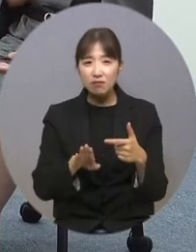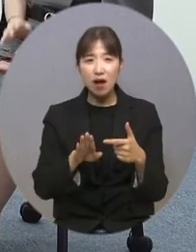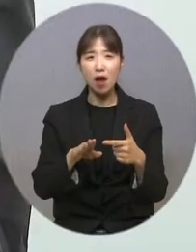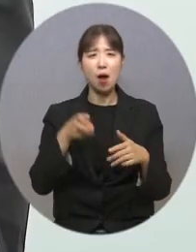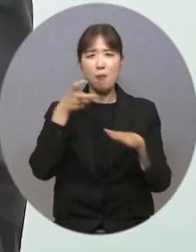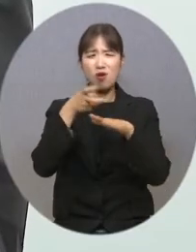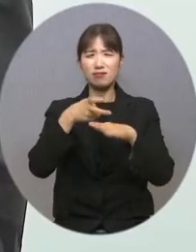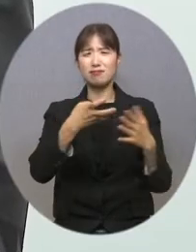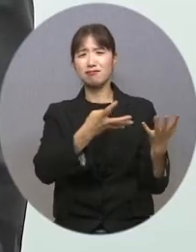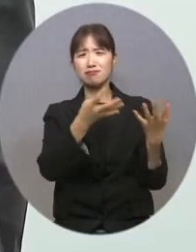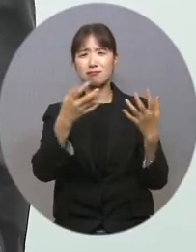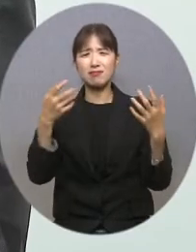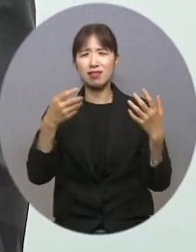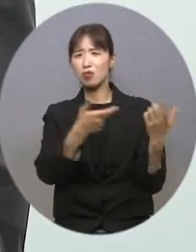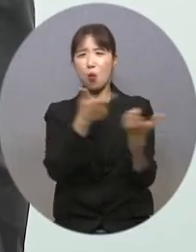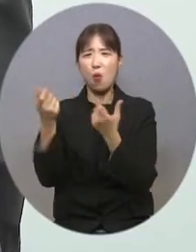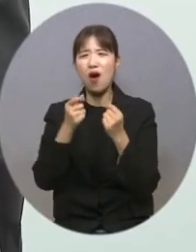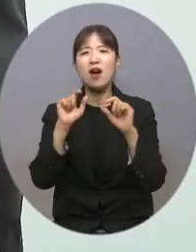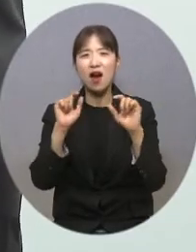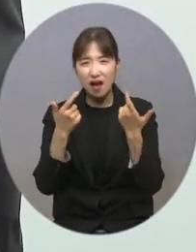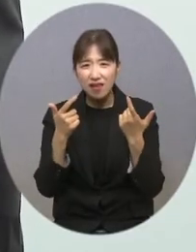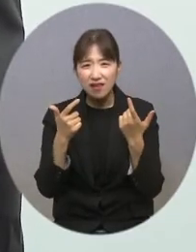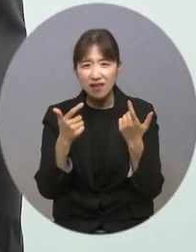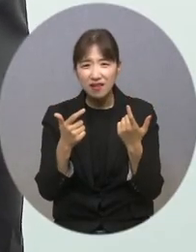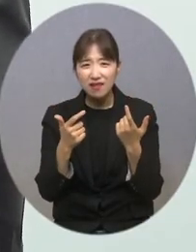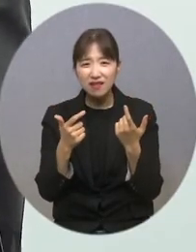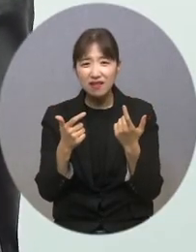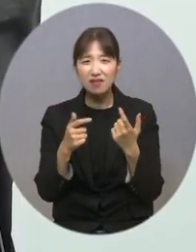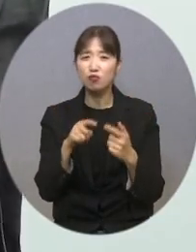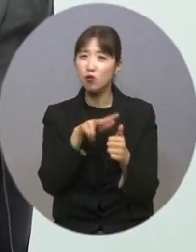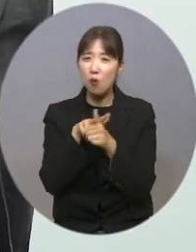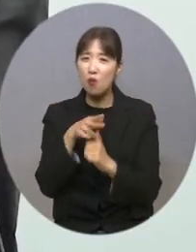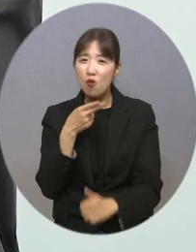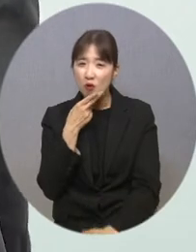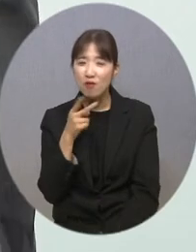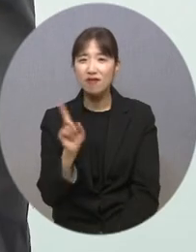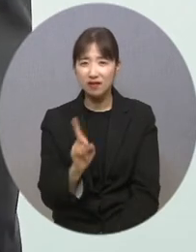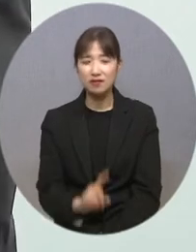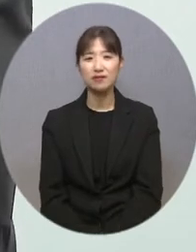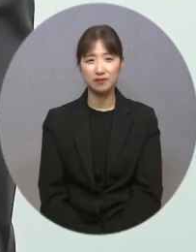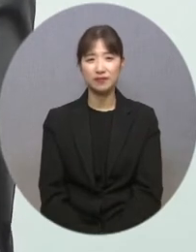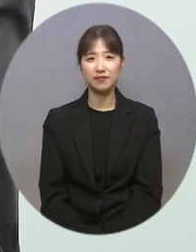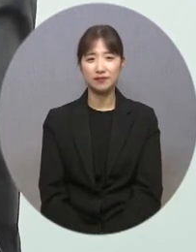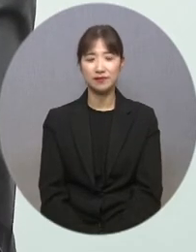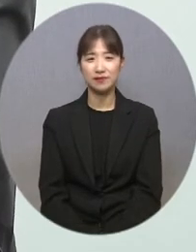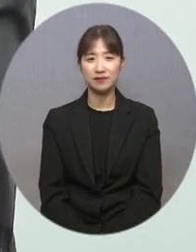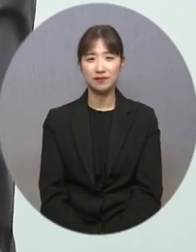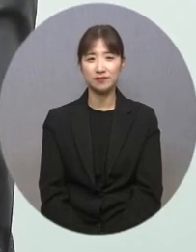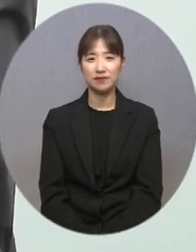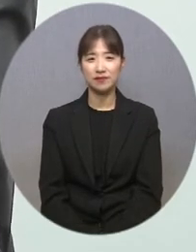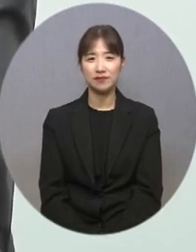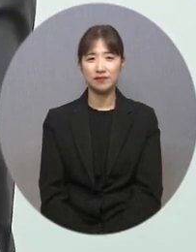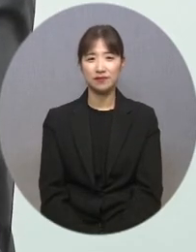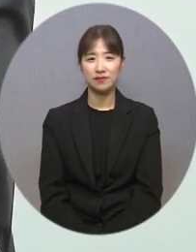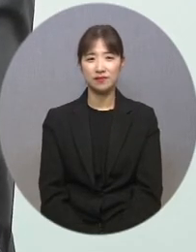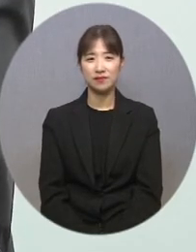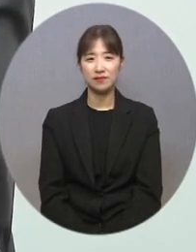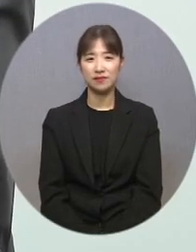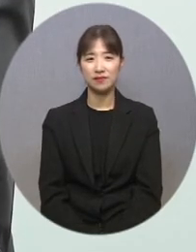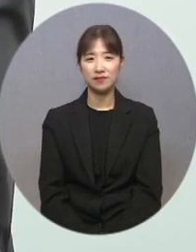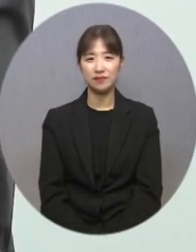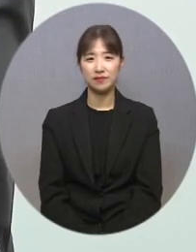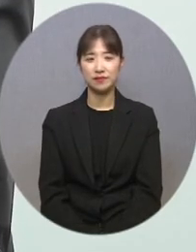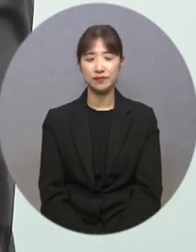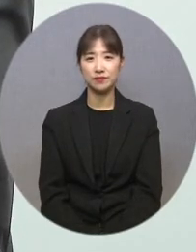같진 않고 버스 안에서 제 구원의 정보는 전용 커다른 즉 크게 그 led 가